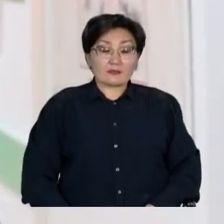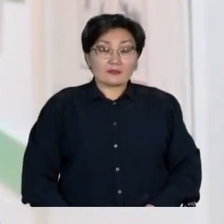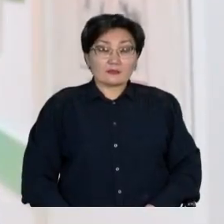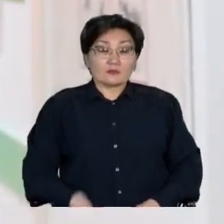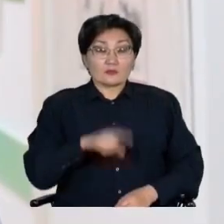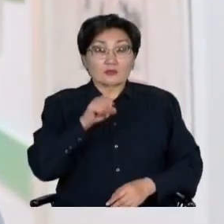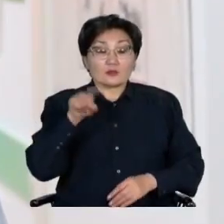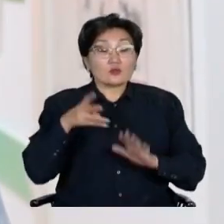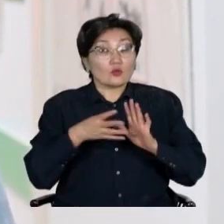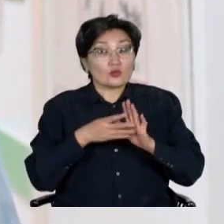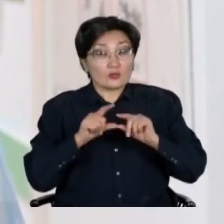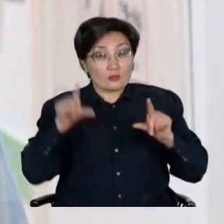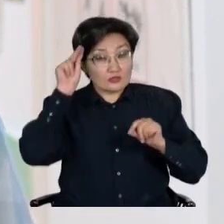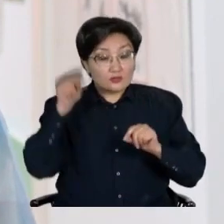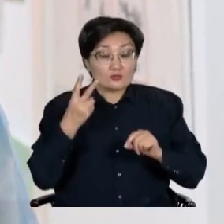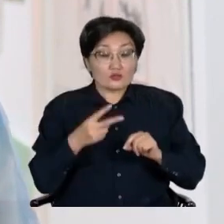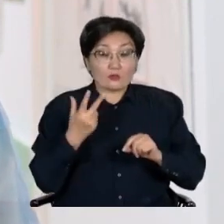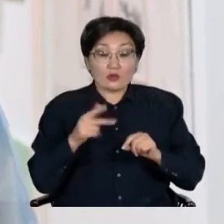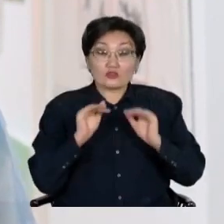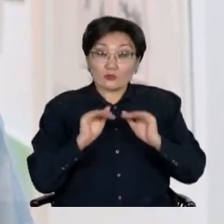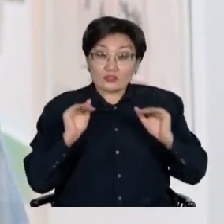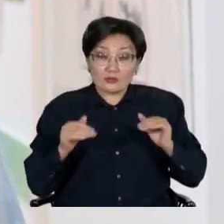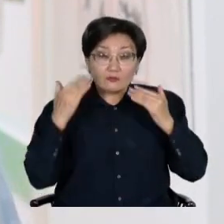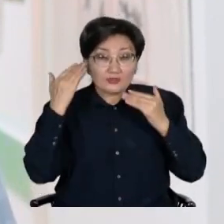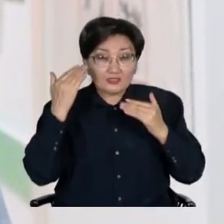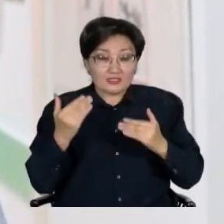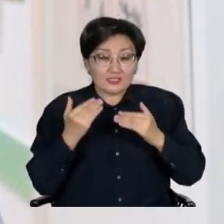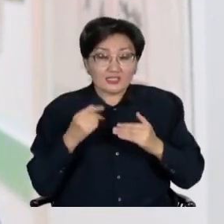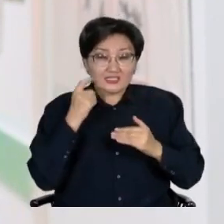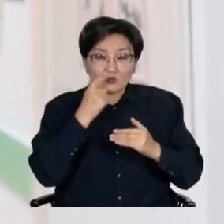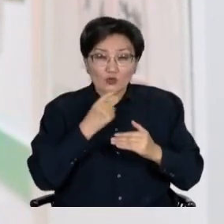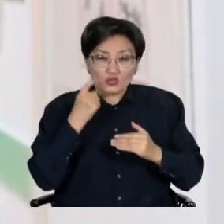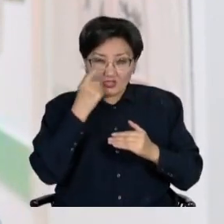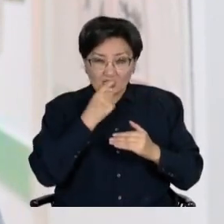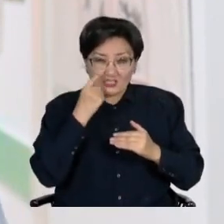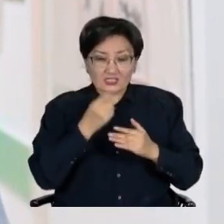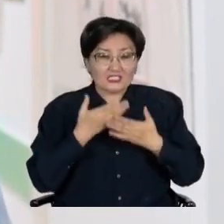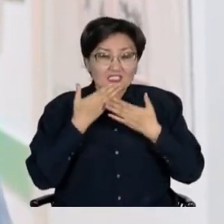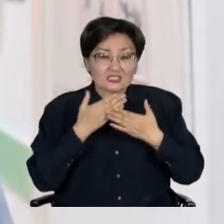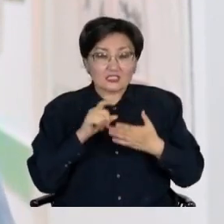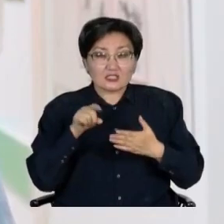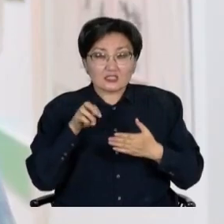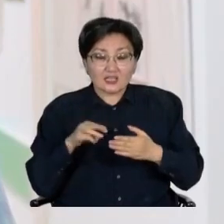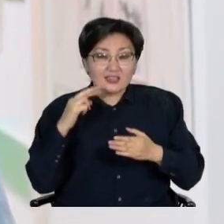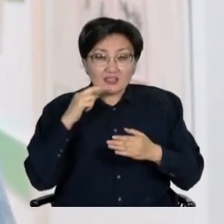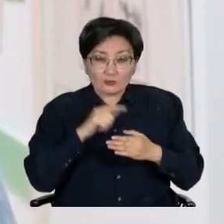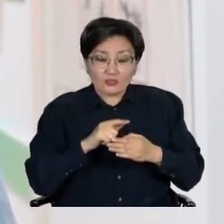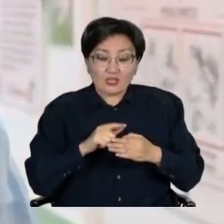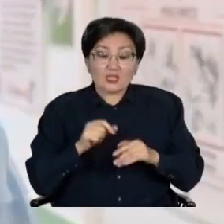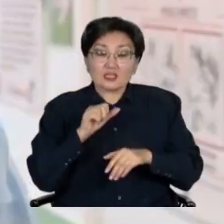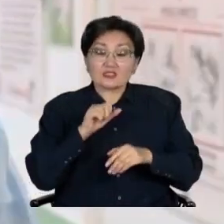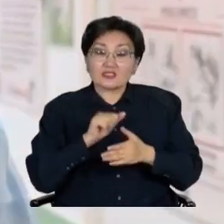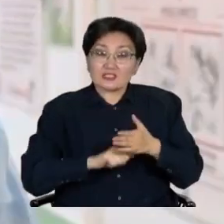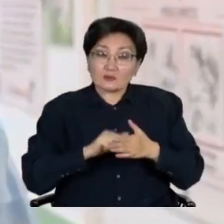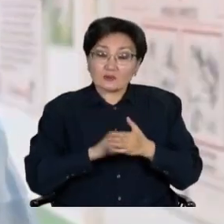Номері 9-шы мектептен 23 бала белгісіз өткір иісті затпенен, улануменен келіп түсті.